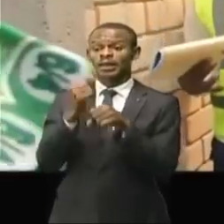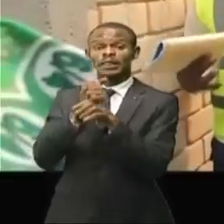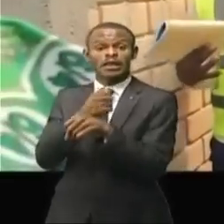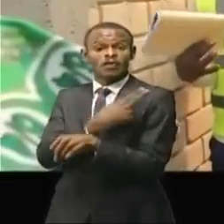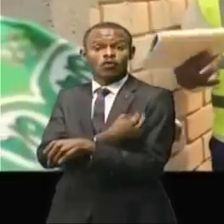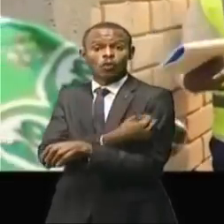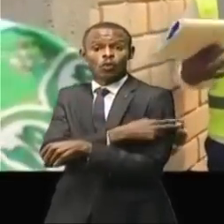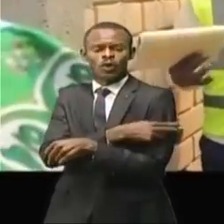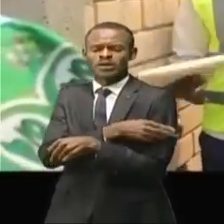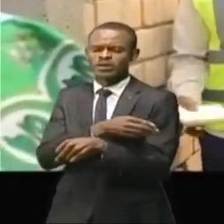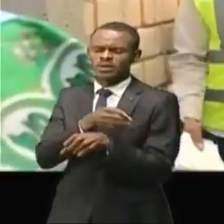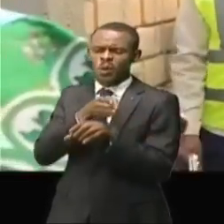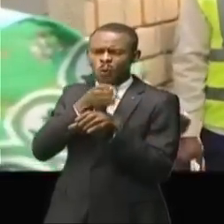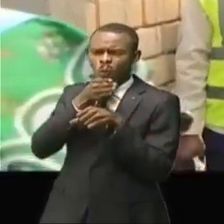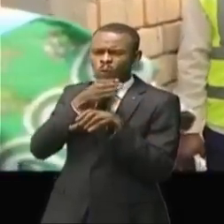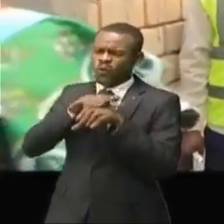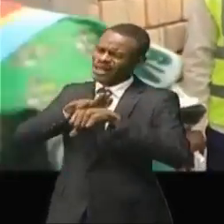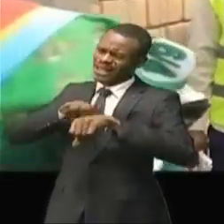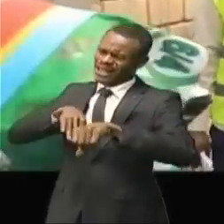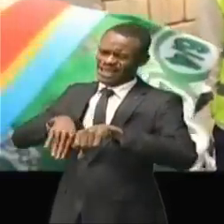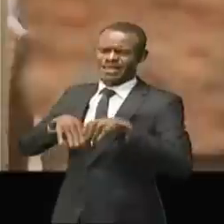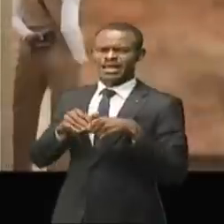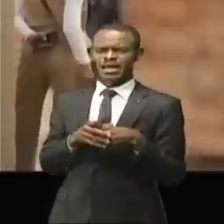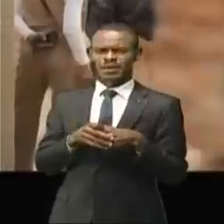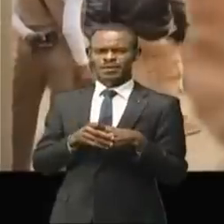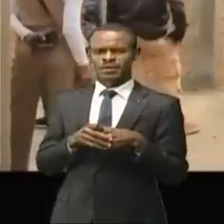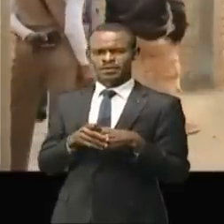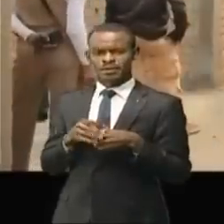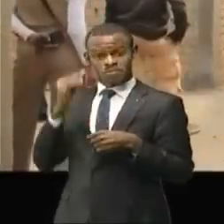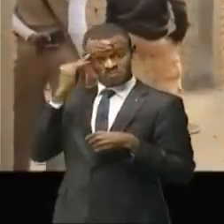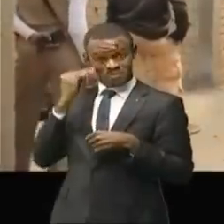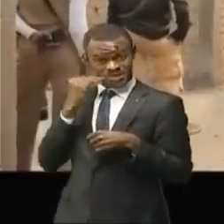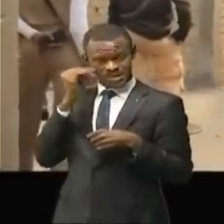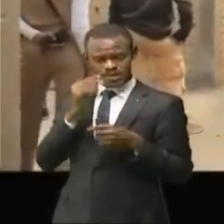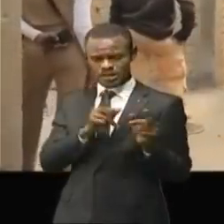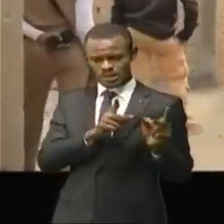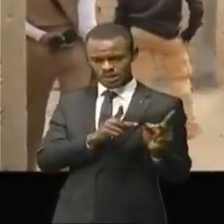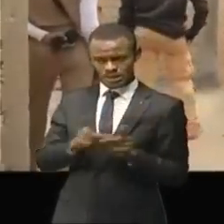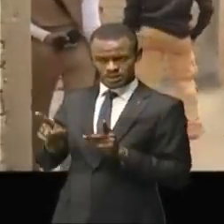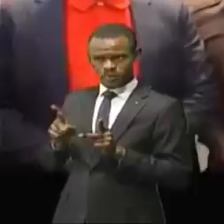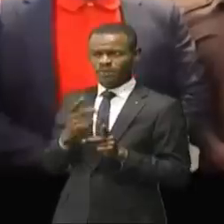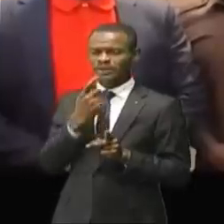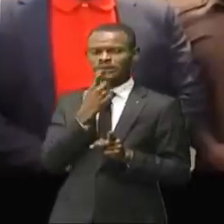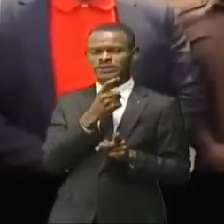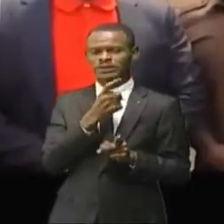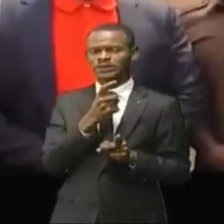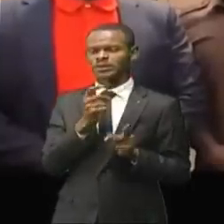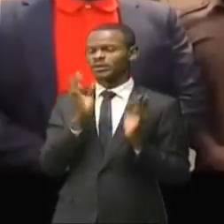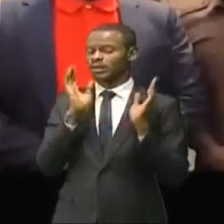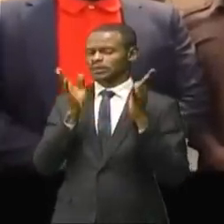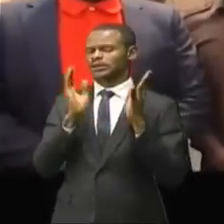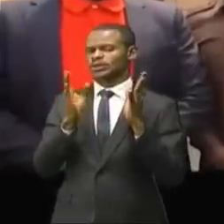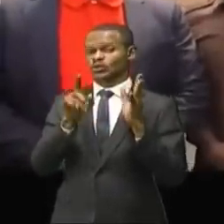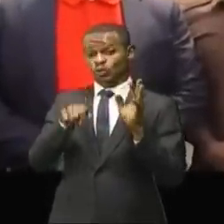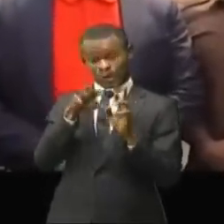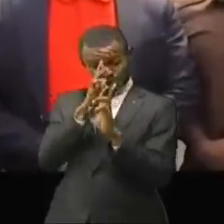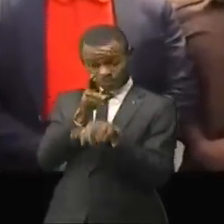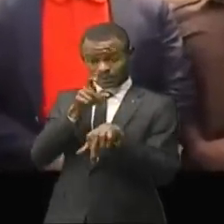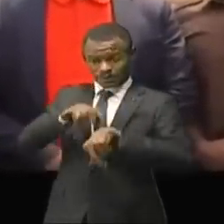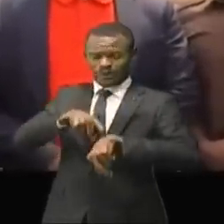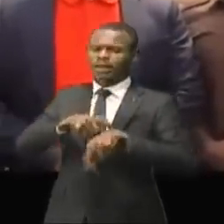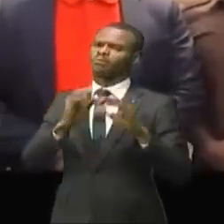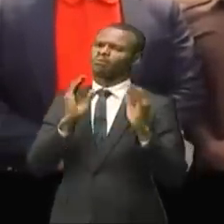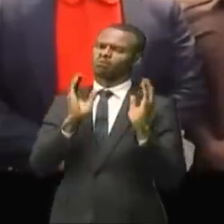juditsumi note Luca rappelle le respect du contrat je constate que les travaux avant même